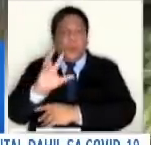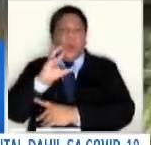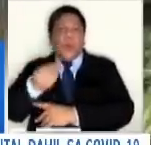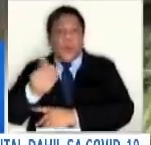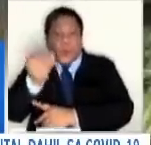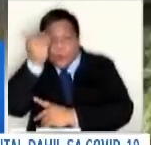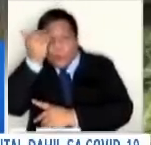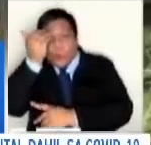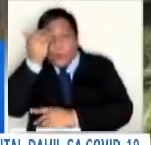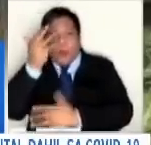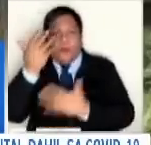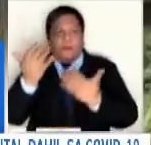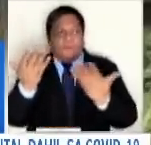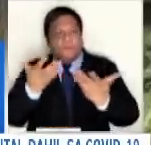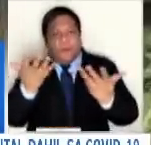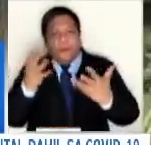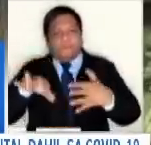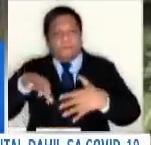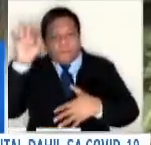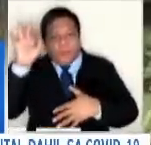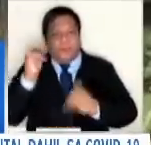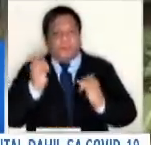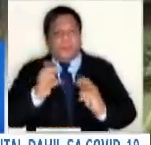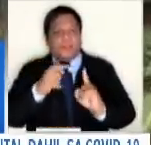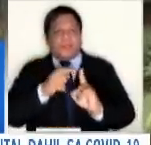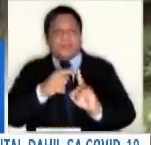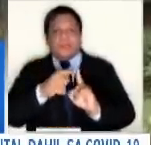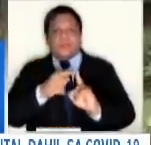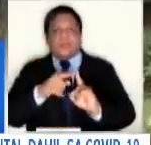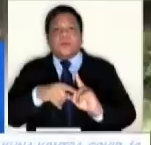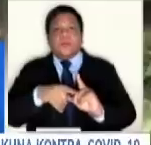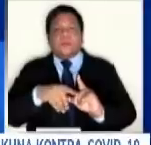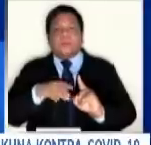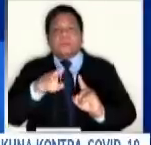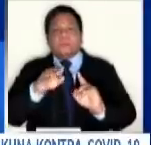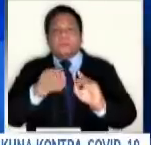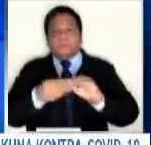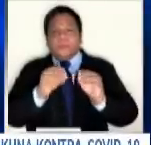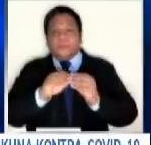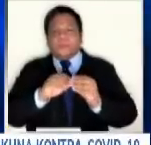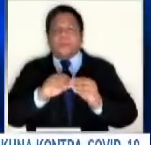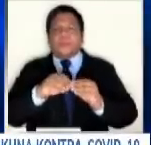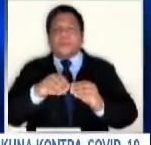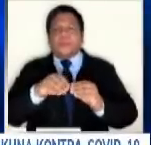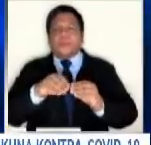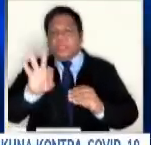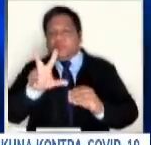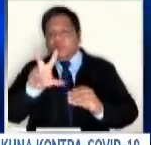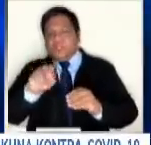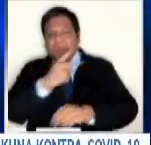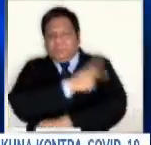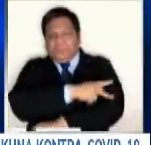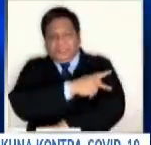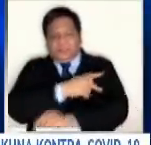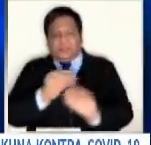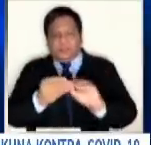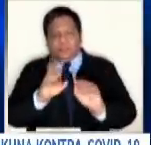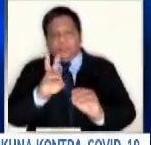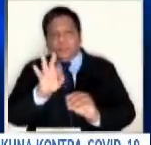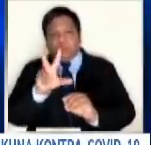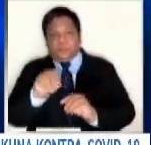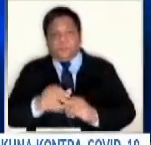makapagsasabi ng kinaroroonan ni Bicol patient number 6930. Sa ngunyan po, pag-verify mi pa po